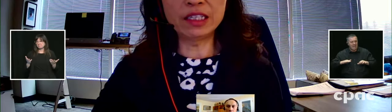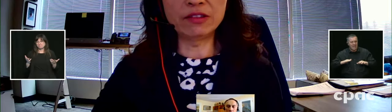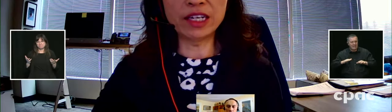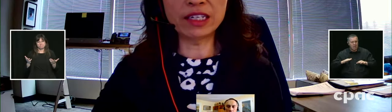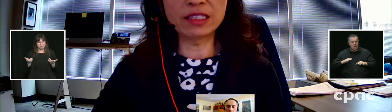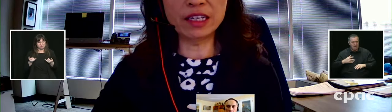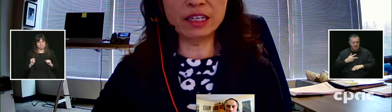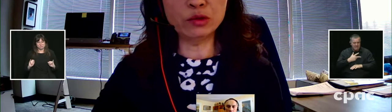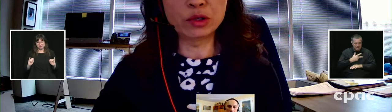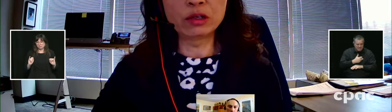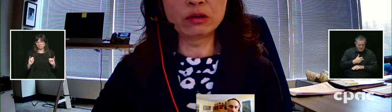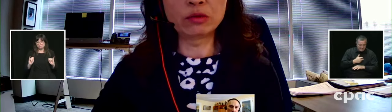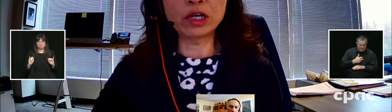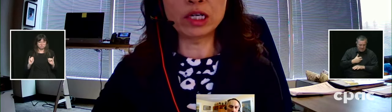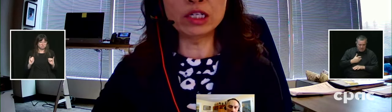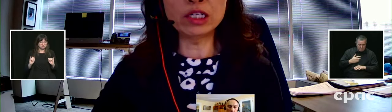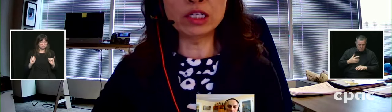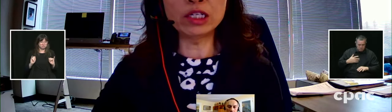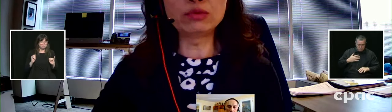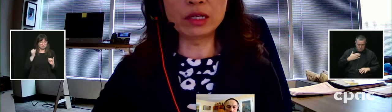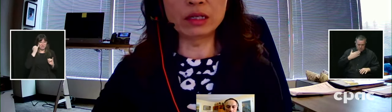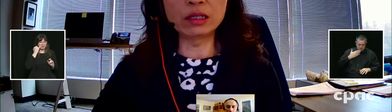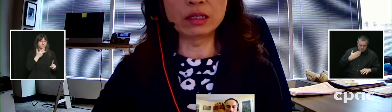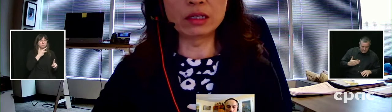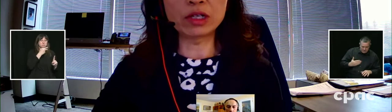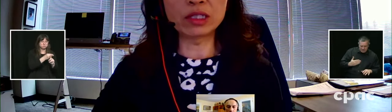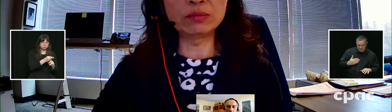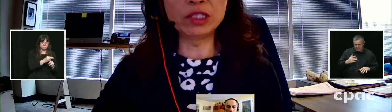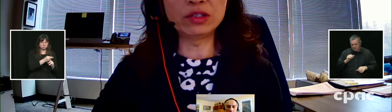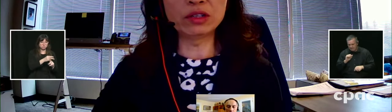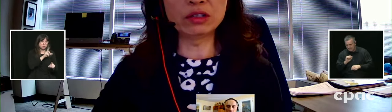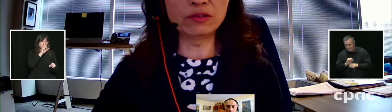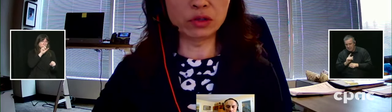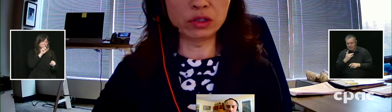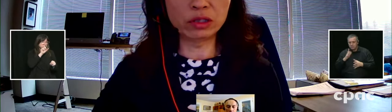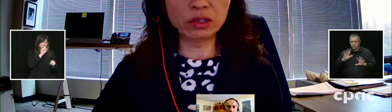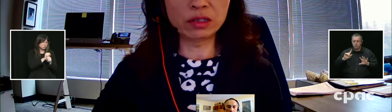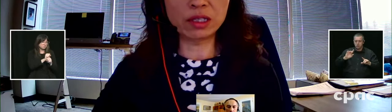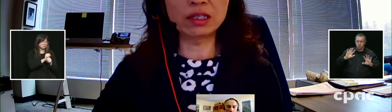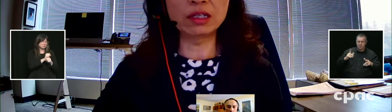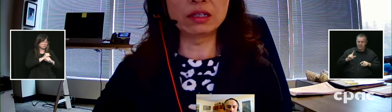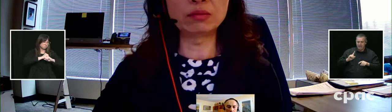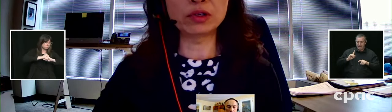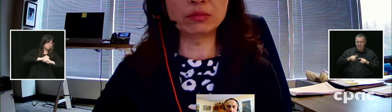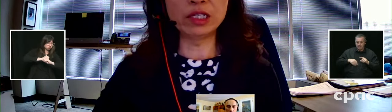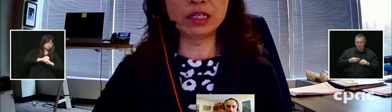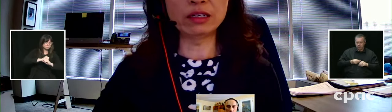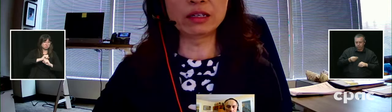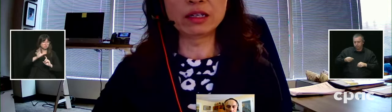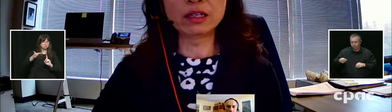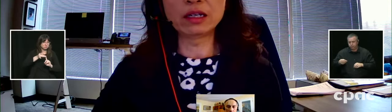l'efficacité de vaccin pour réduire la transmission de virus. Ça, c'est